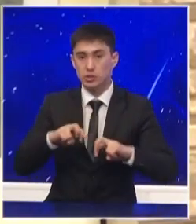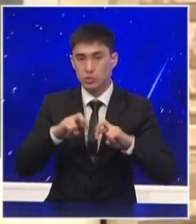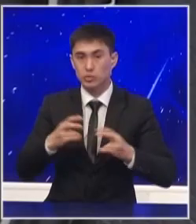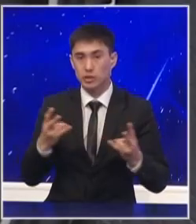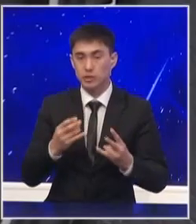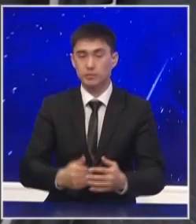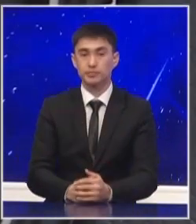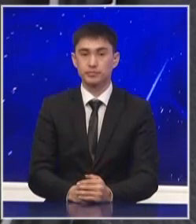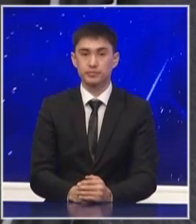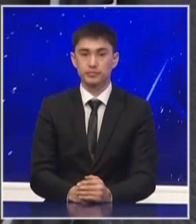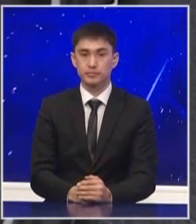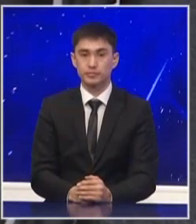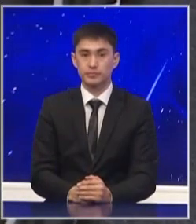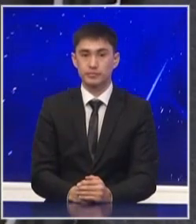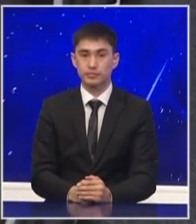абзал.